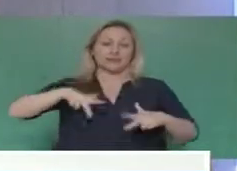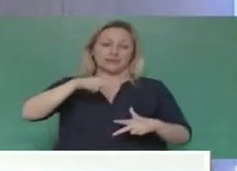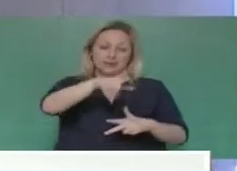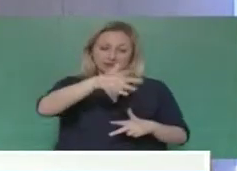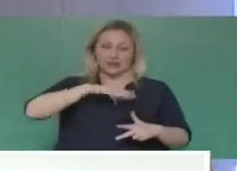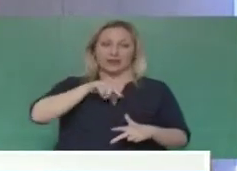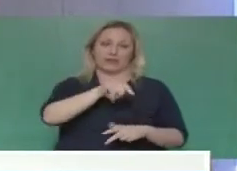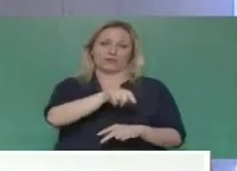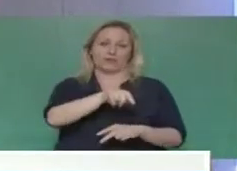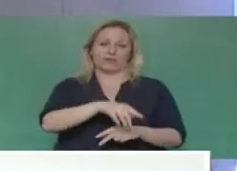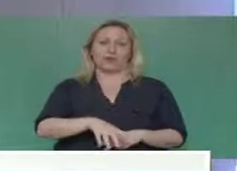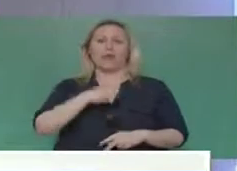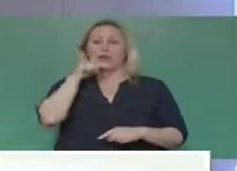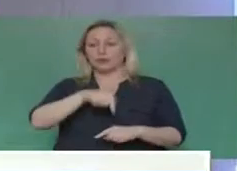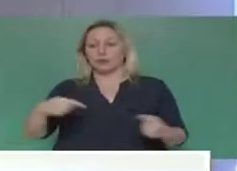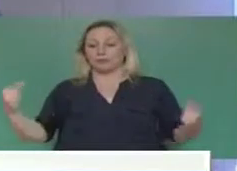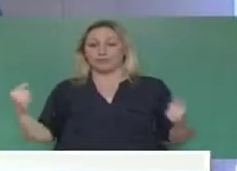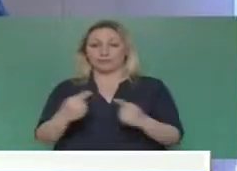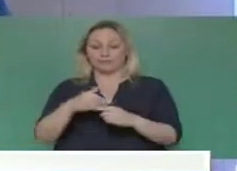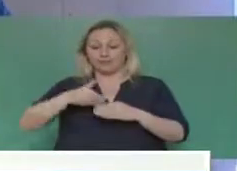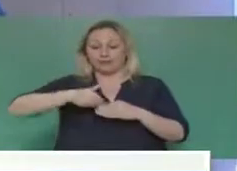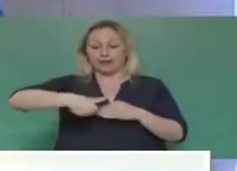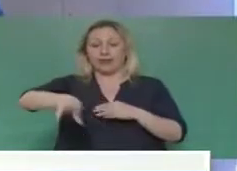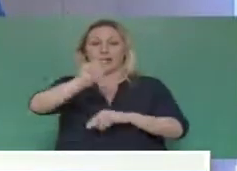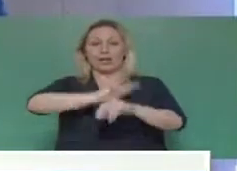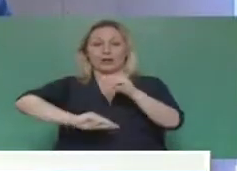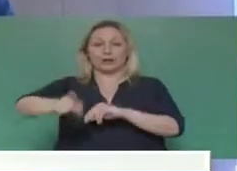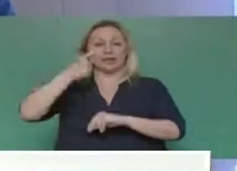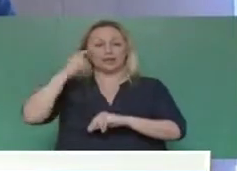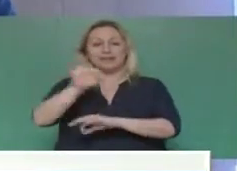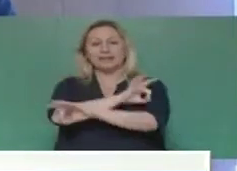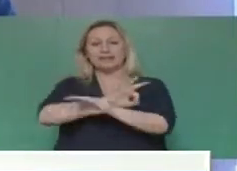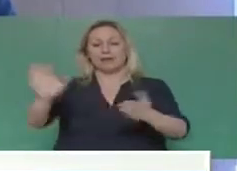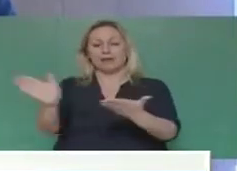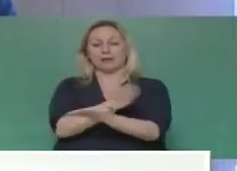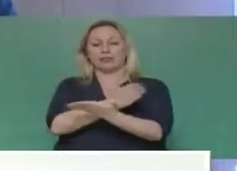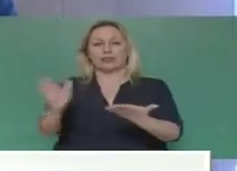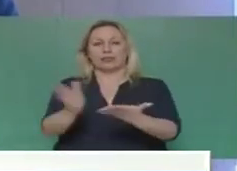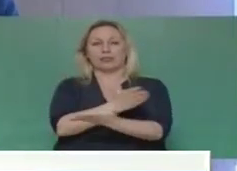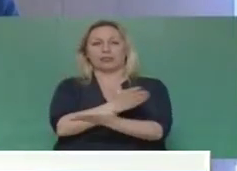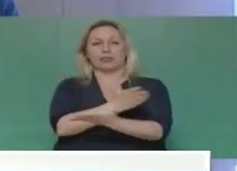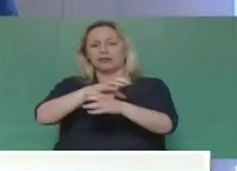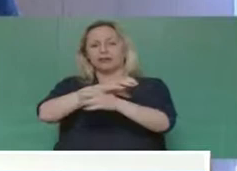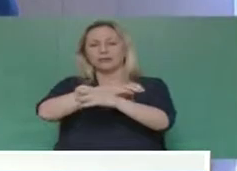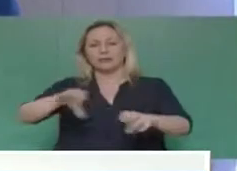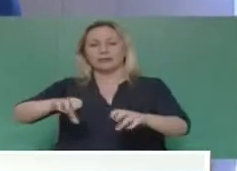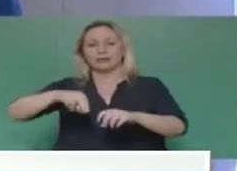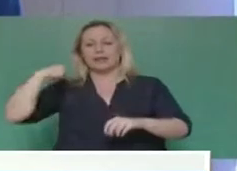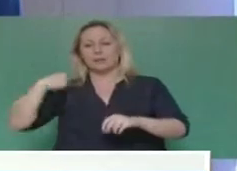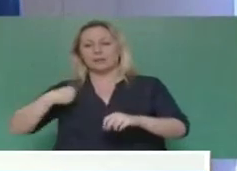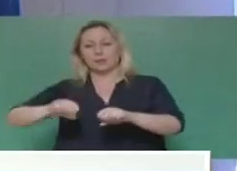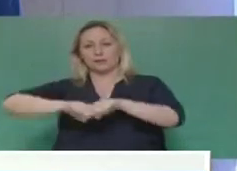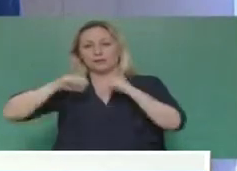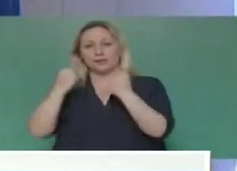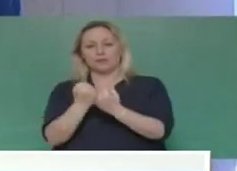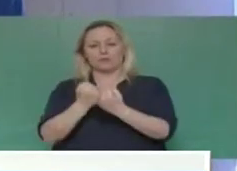Αντίθετα, μάλιστα, από τώρα ως και τις εκλογές, μόνο διχόνοια θα δούμε στα δημοτικά και τα περιφερειακά συμβούλια, αφού ανοίγει ο δρόμος